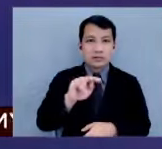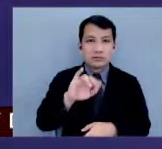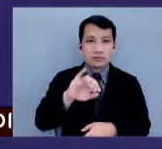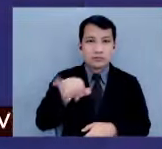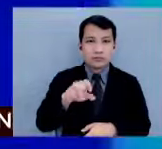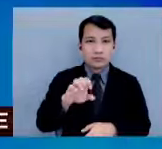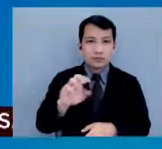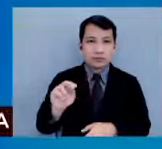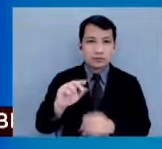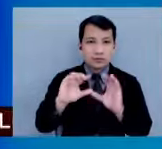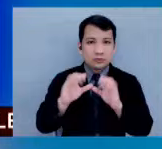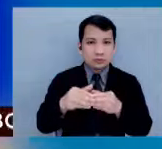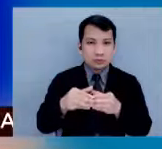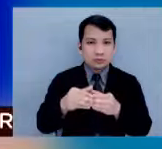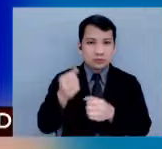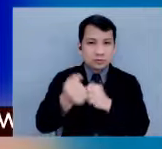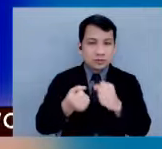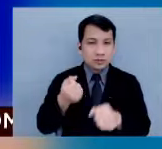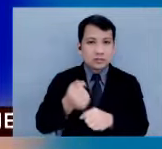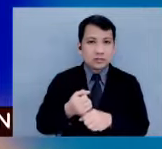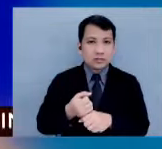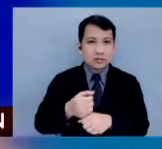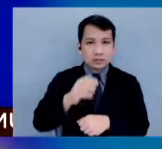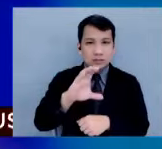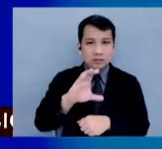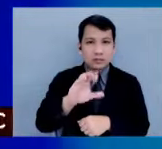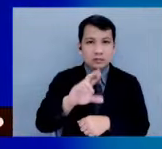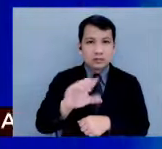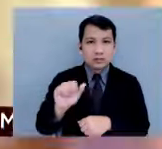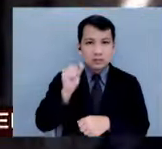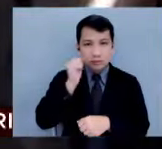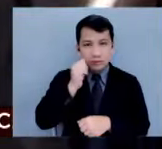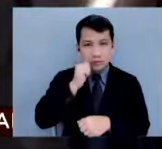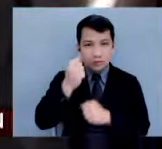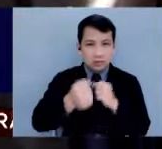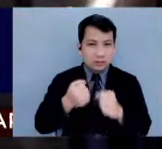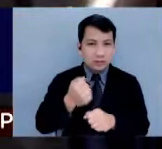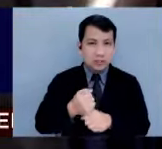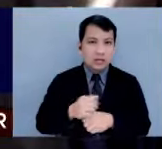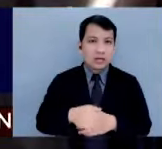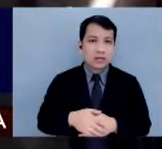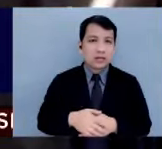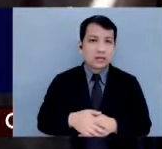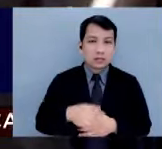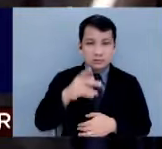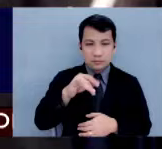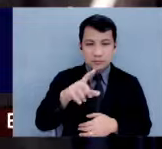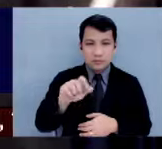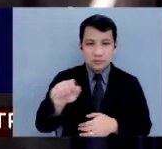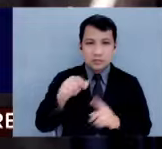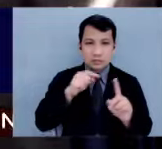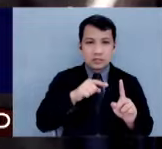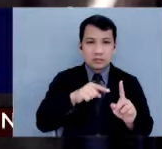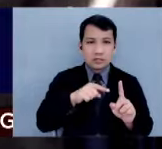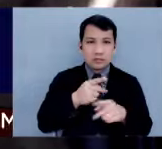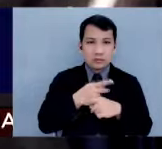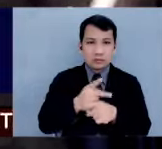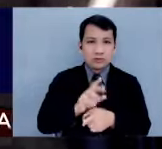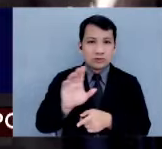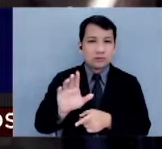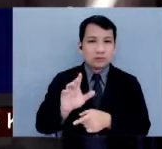Year. Karol G bilang Woman of the Year. Pink Pantheress na kinilalang Producer of the Year